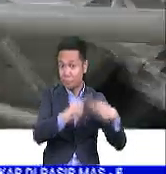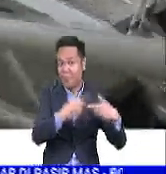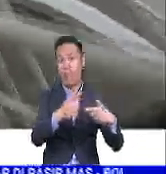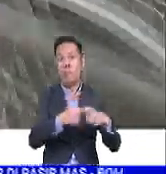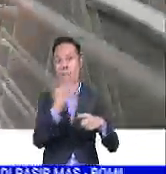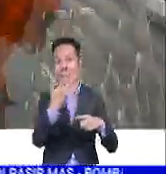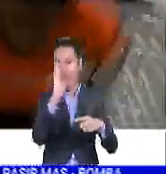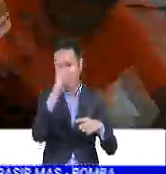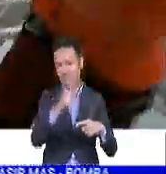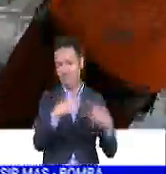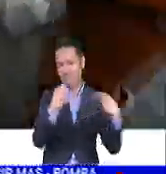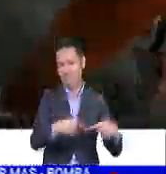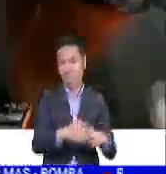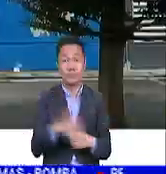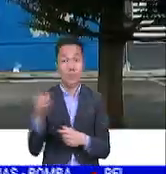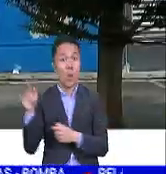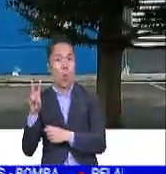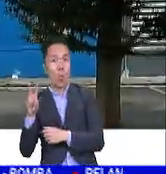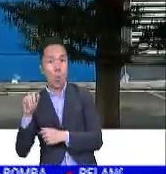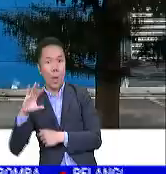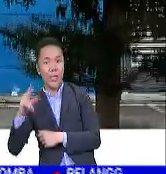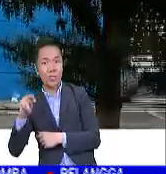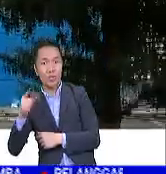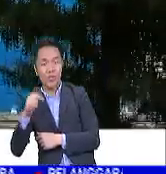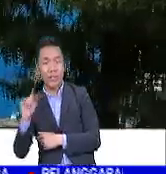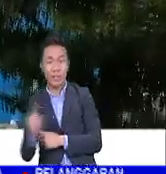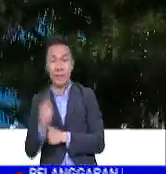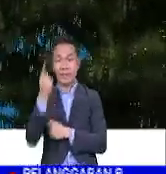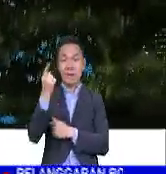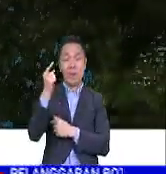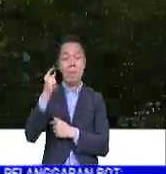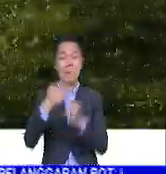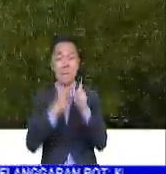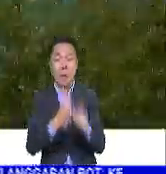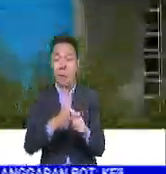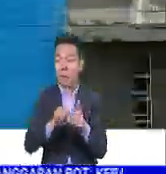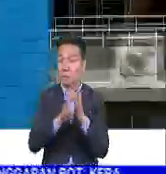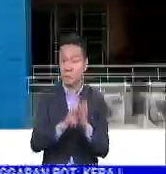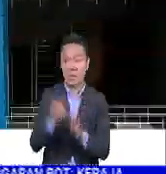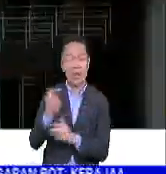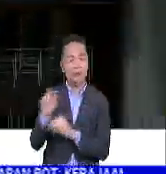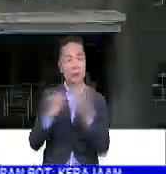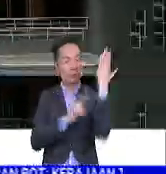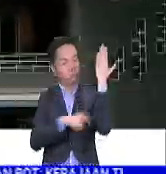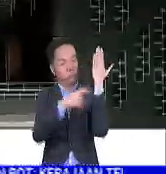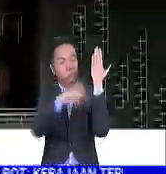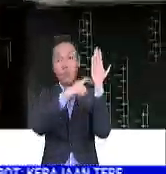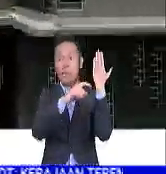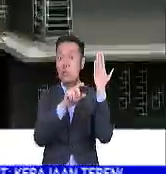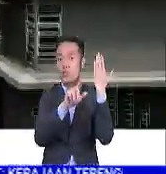nanti. Wai Ching sebelum ini mencipta sejarah menjadi pelari Malaysia pertama menjuarai larian Empire State Building